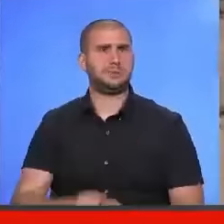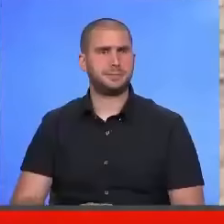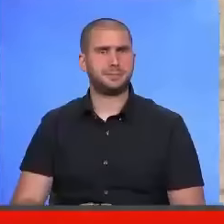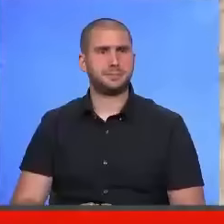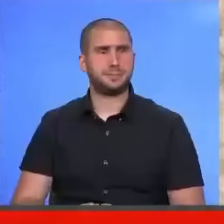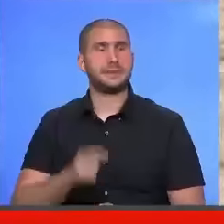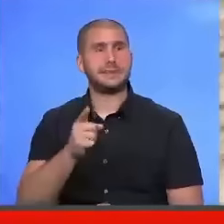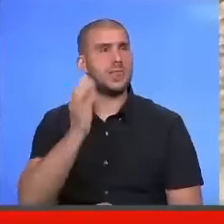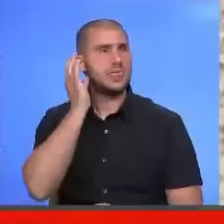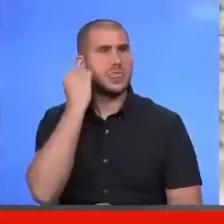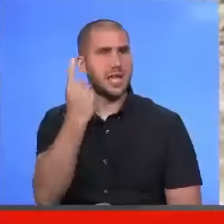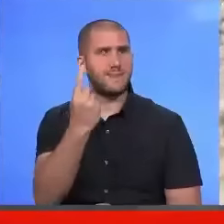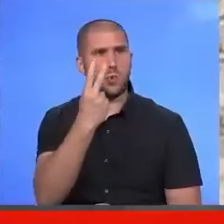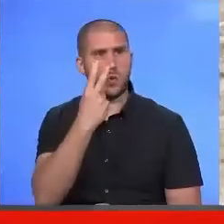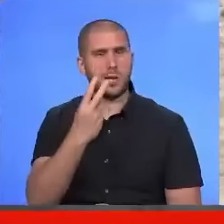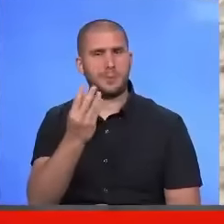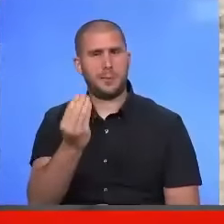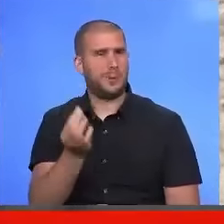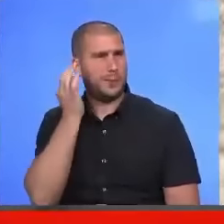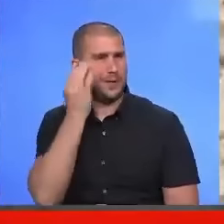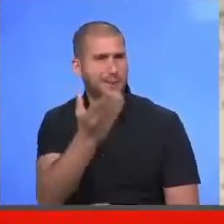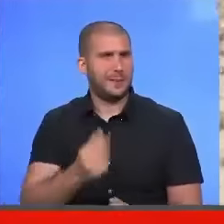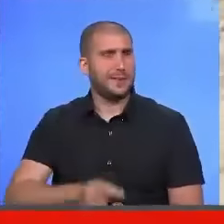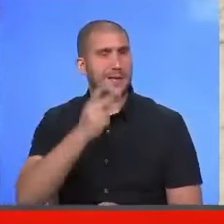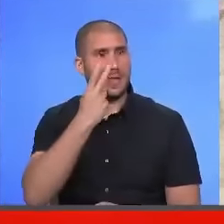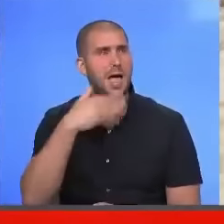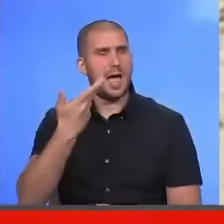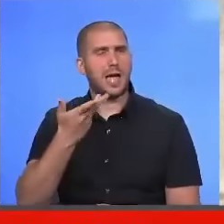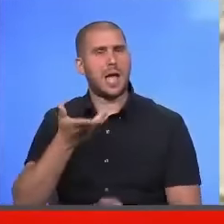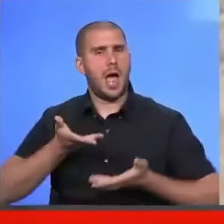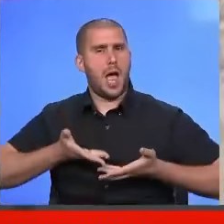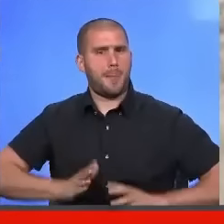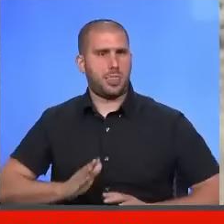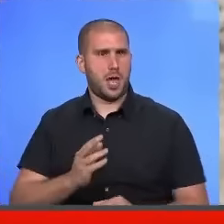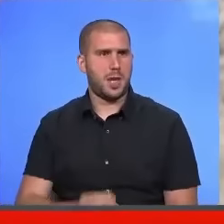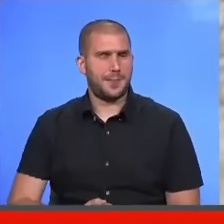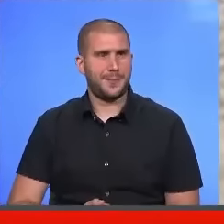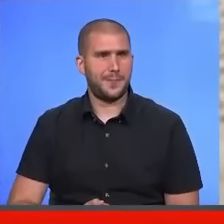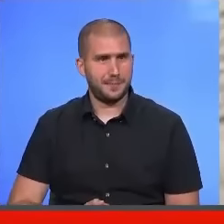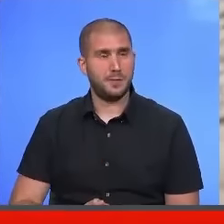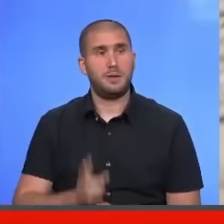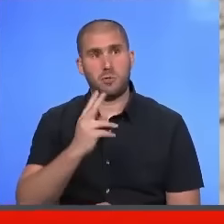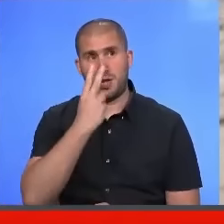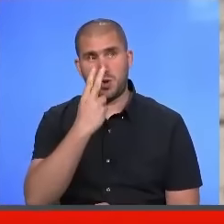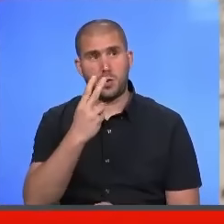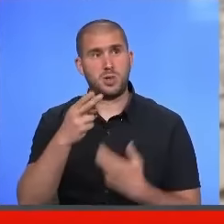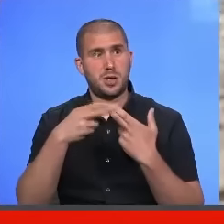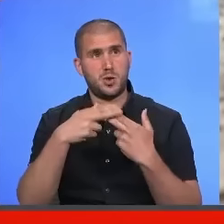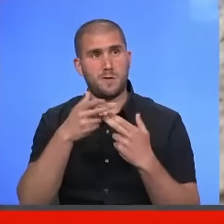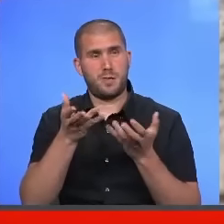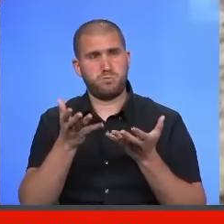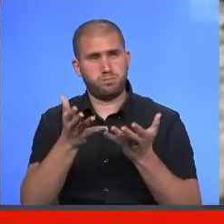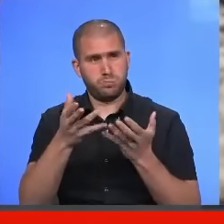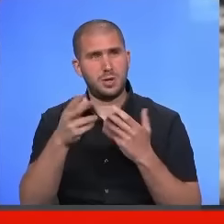זו נקבה לפי התנים שלה היא נראית אחרי המלטה אתה יכול לראות ליד הבגר פה משמאל עוד